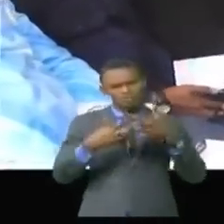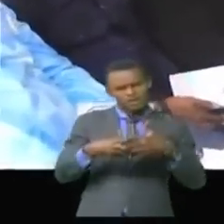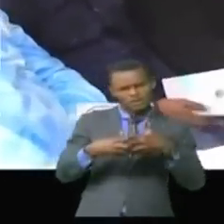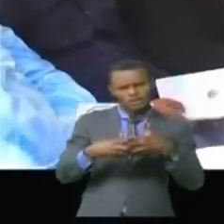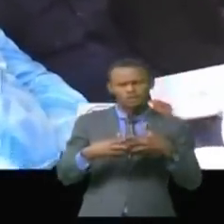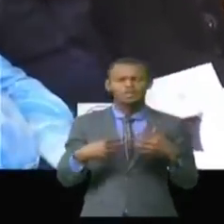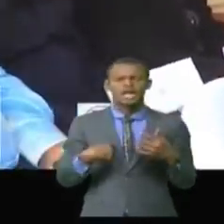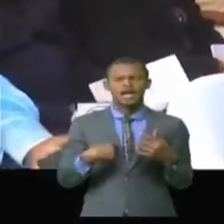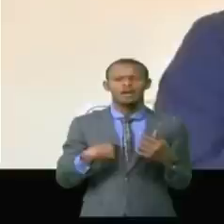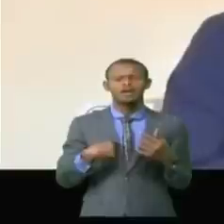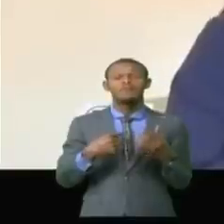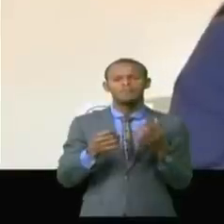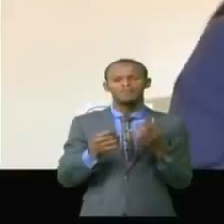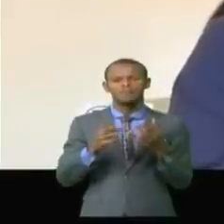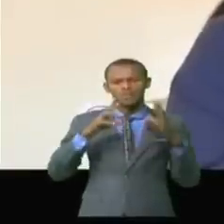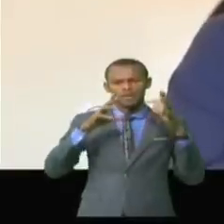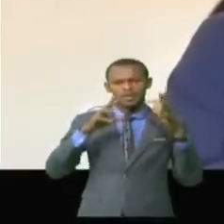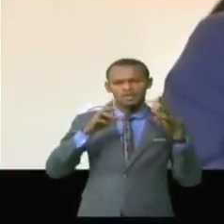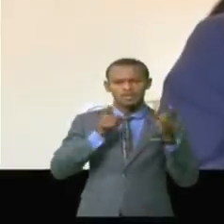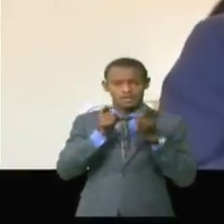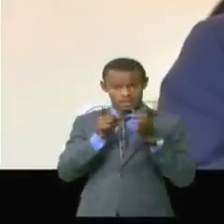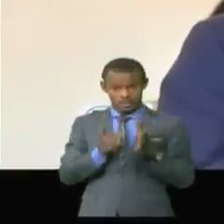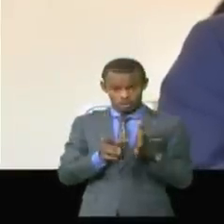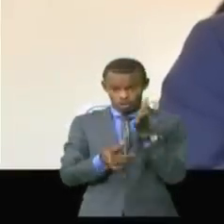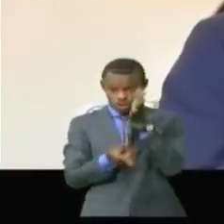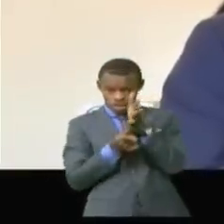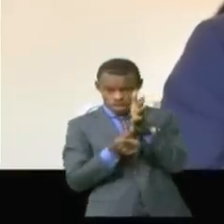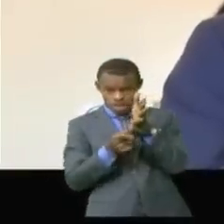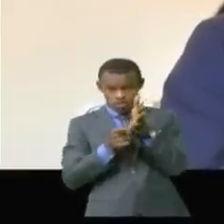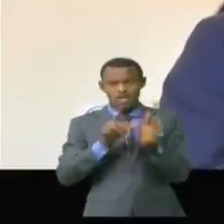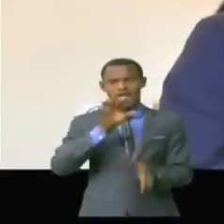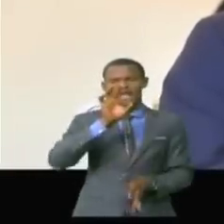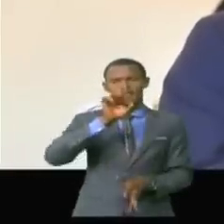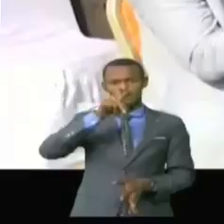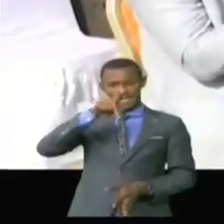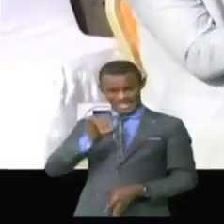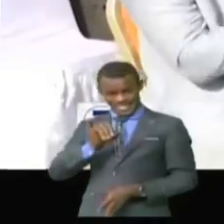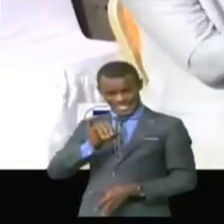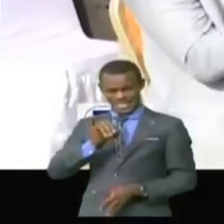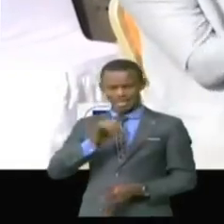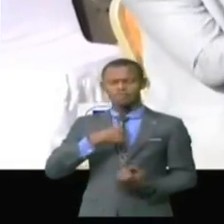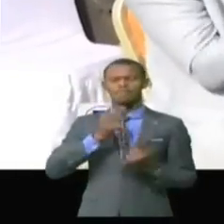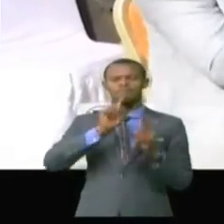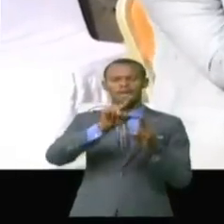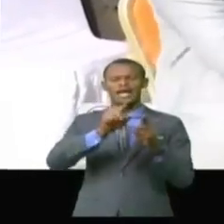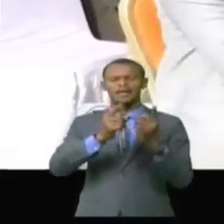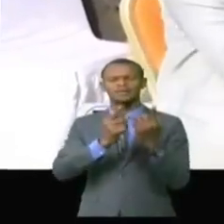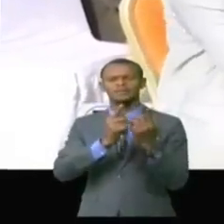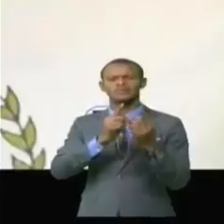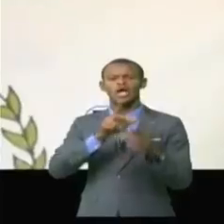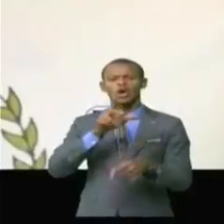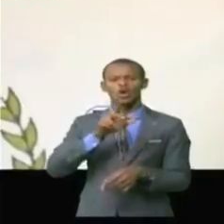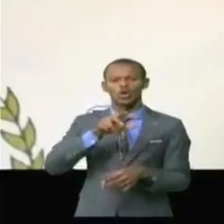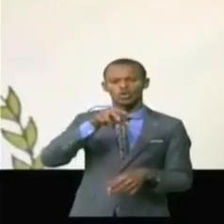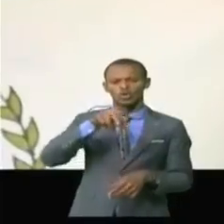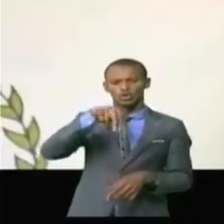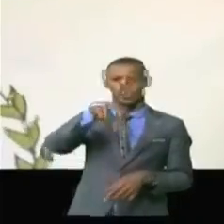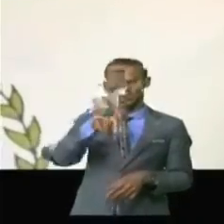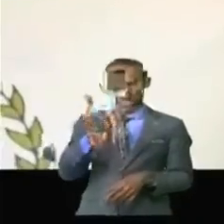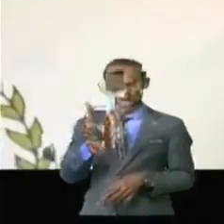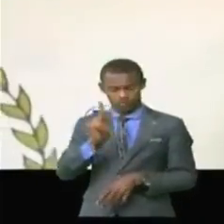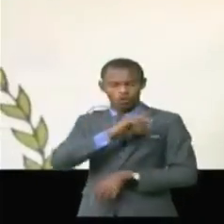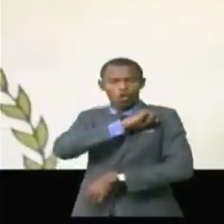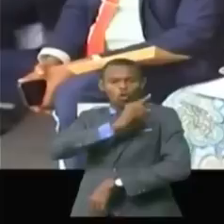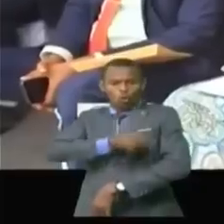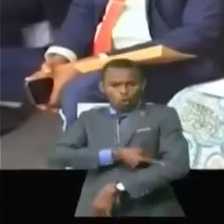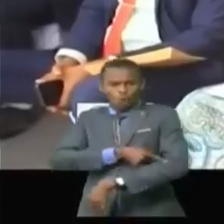Goma. Martin Ouidjilo, directeur général adjoint du FPI, qui a représenté le ministre des tutelles, Julien Paluku, et le